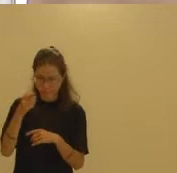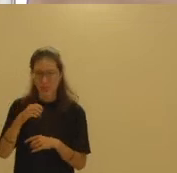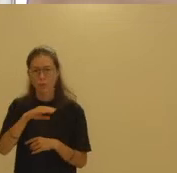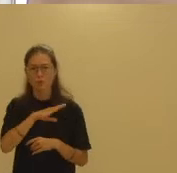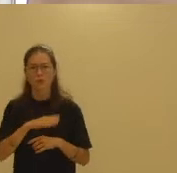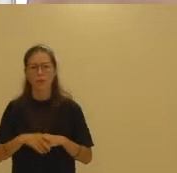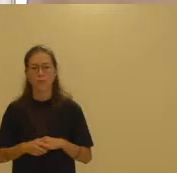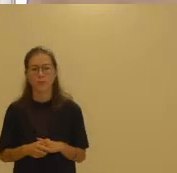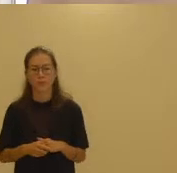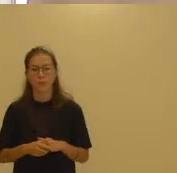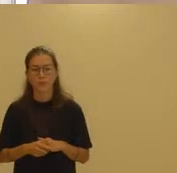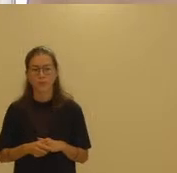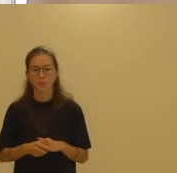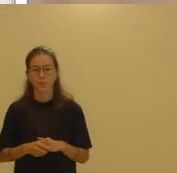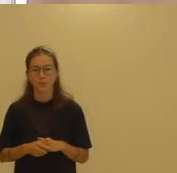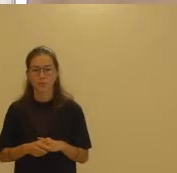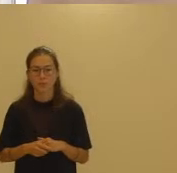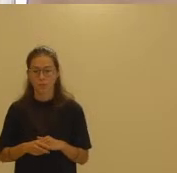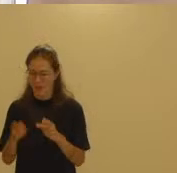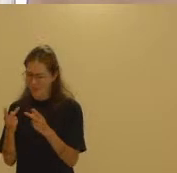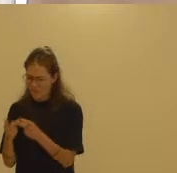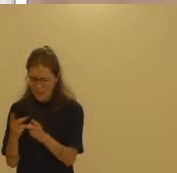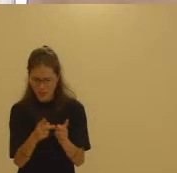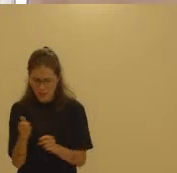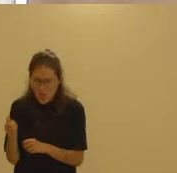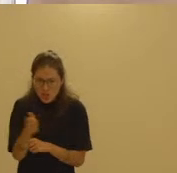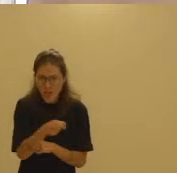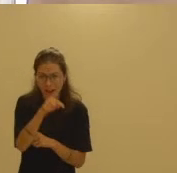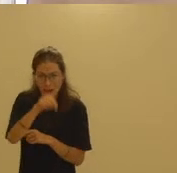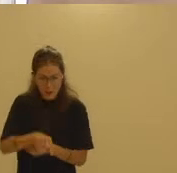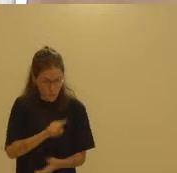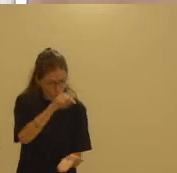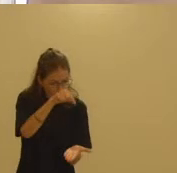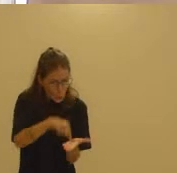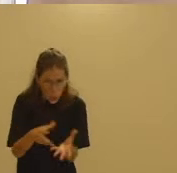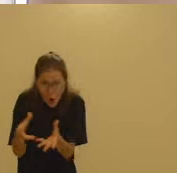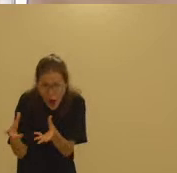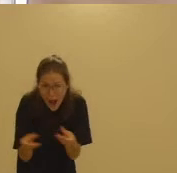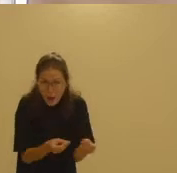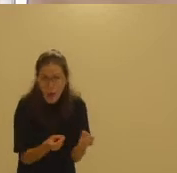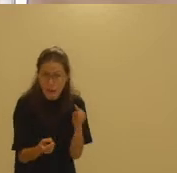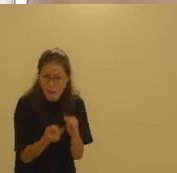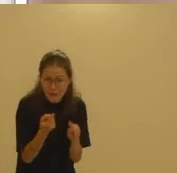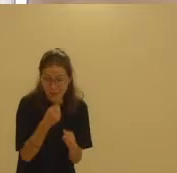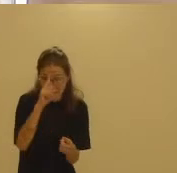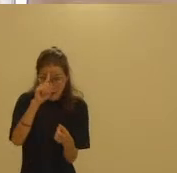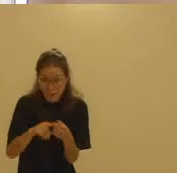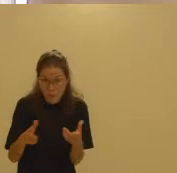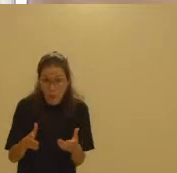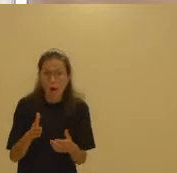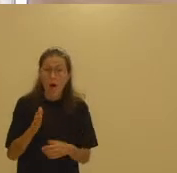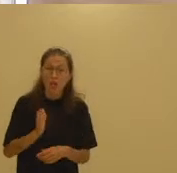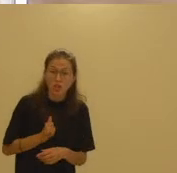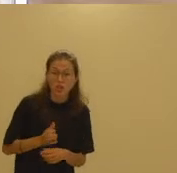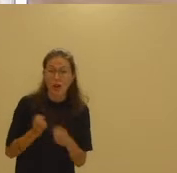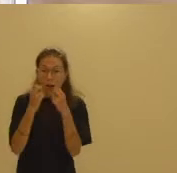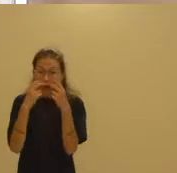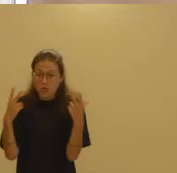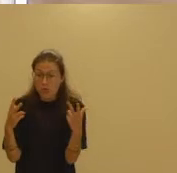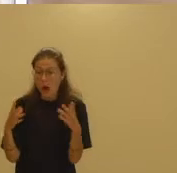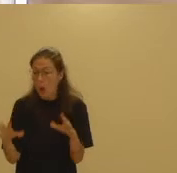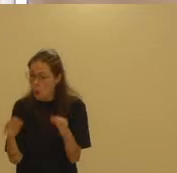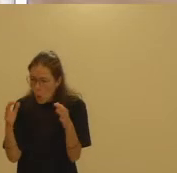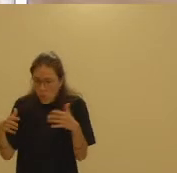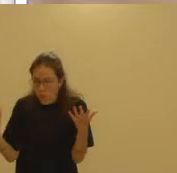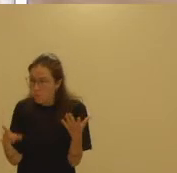Sur chaque commune doit disposer d'une fourrière communale ou intercommunale apte à l'accueil et à la garde des chiens et chats trouvés